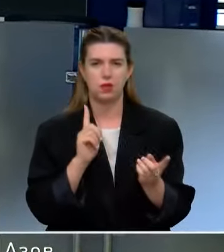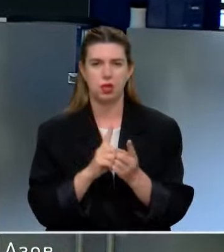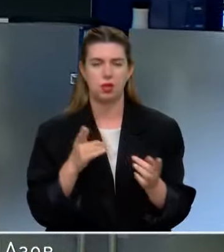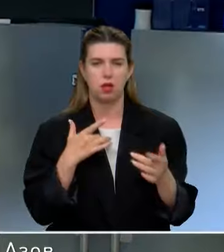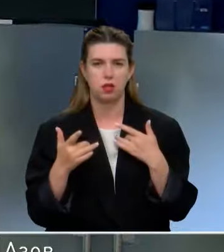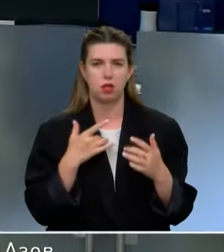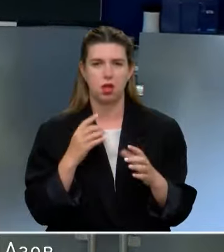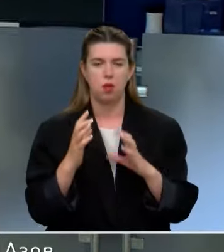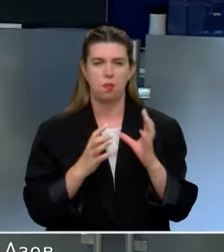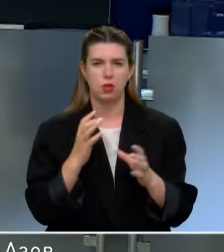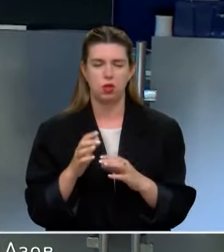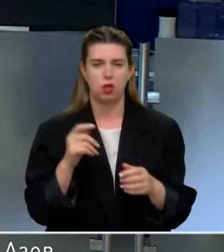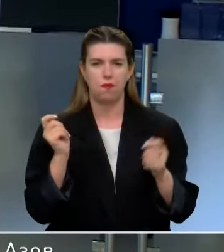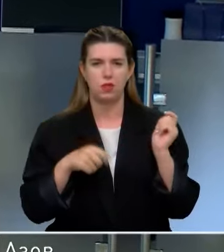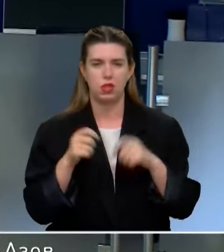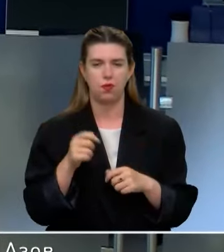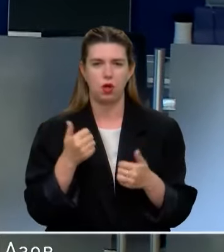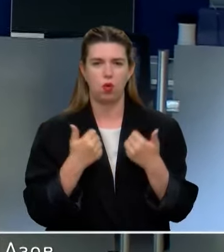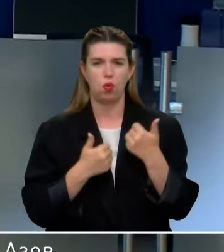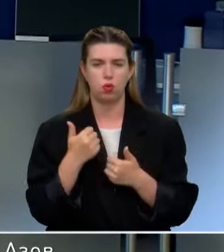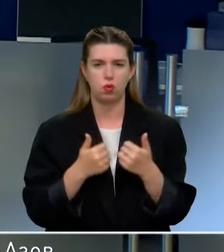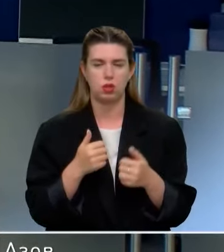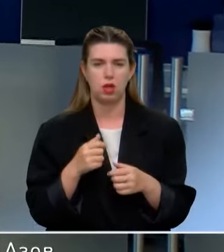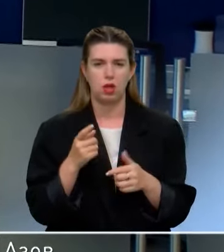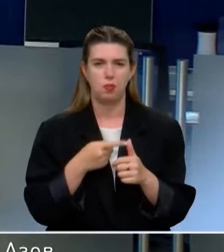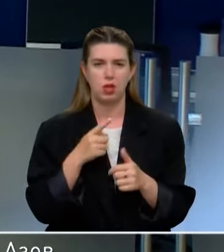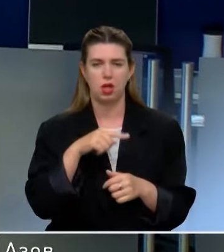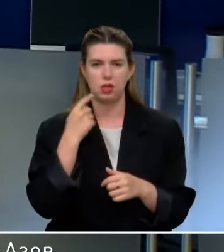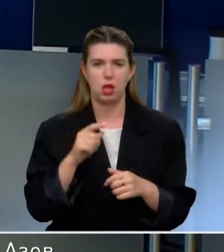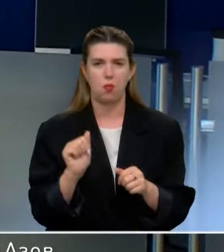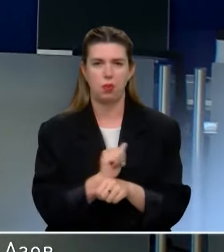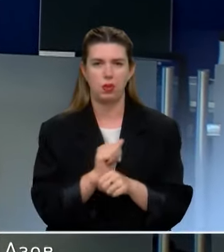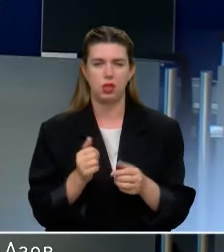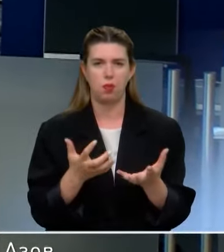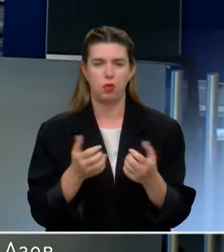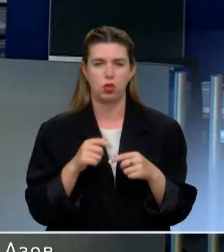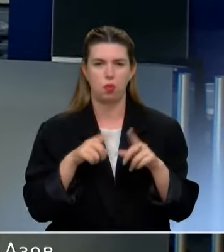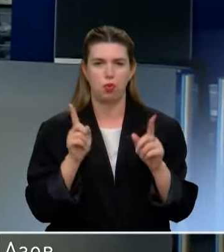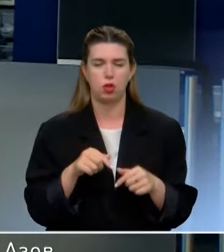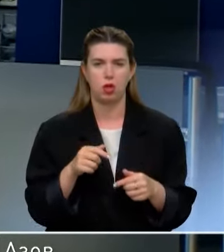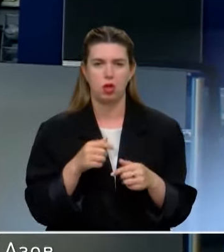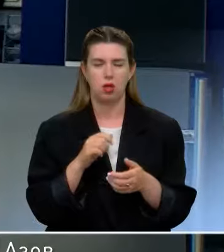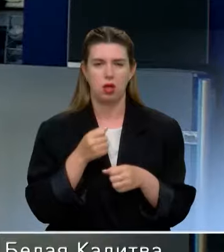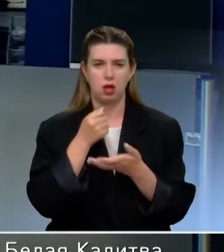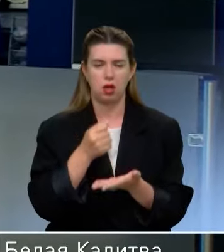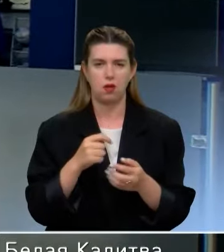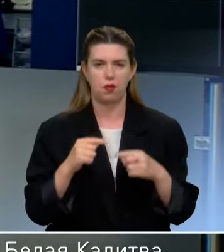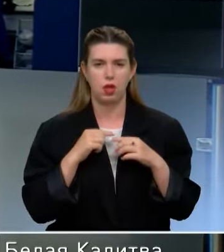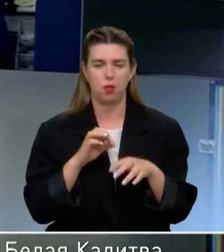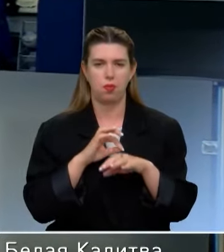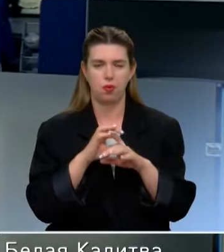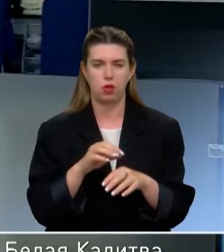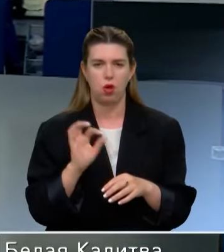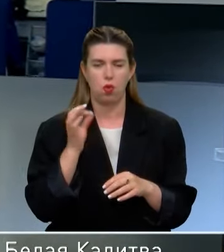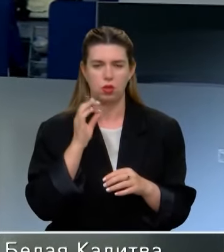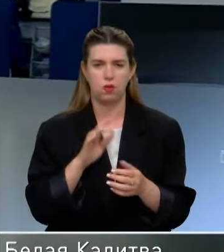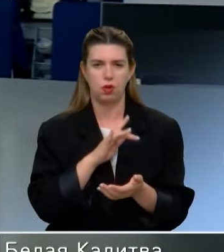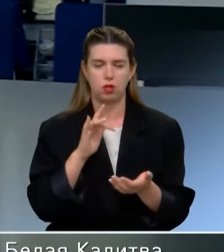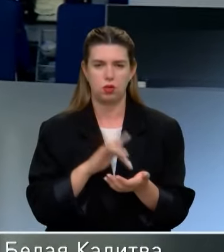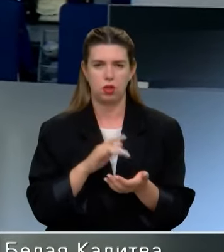артистов международного фестиваля конкурса имена России победители получат путёвку в гранд-финал который пройдёт этой осенью в